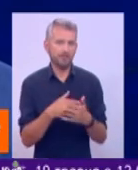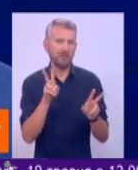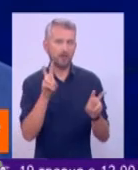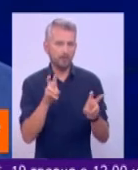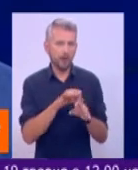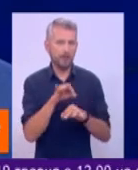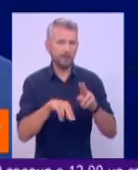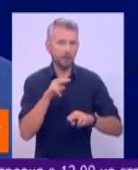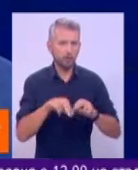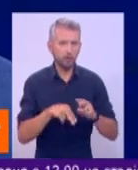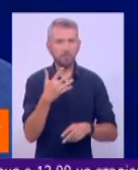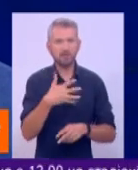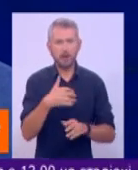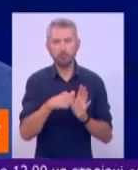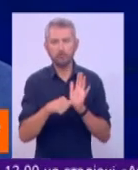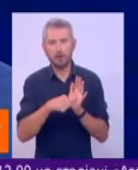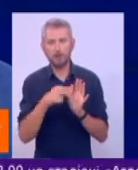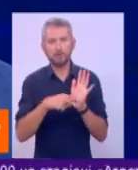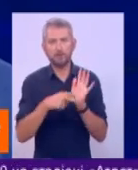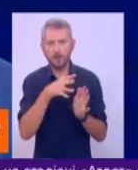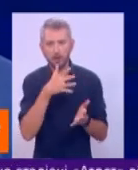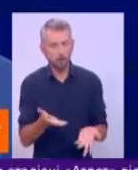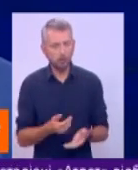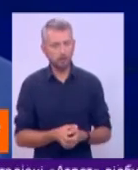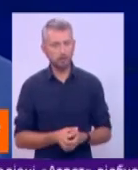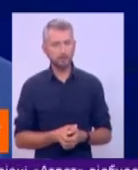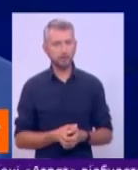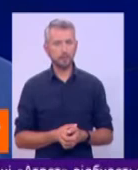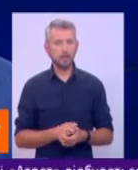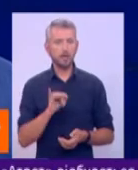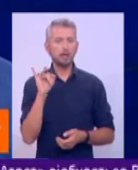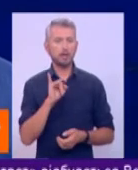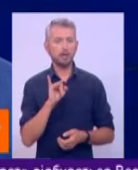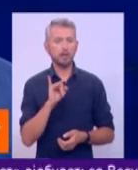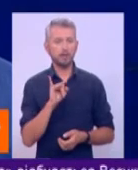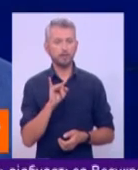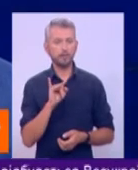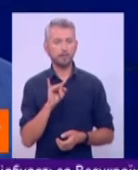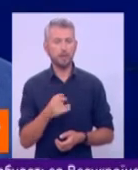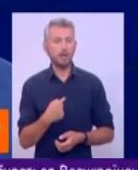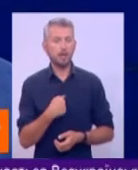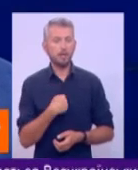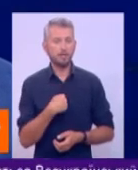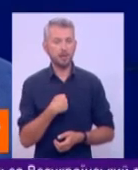кавичках архітектури, там 50-х, 60-х, 70-х років. Вот. І мені,